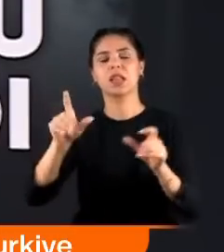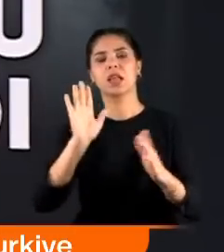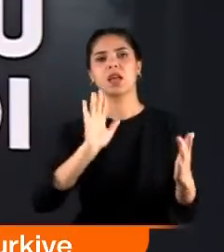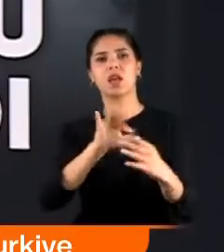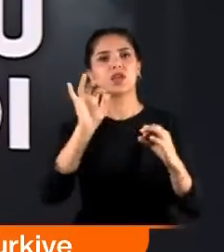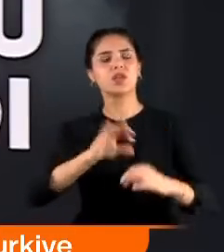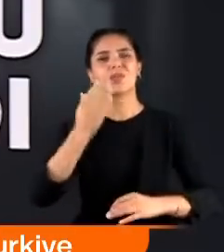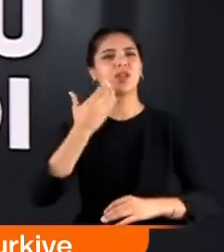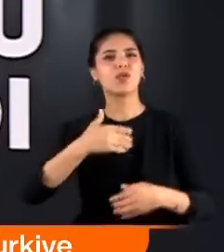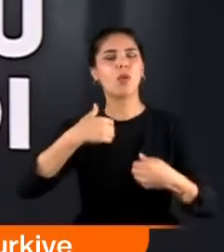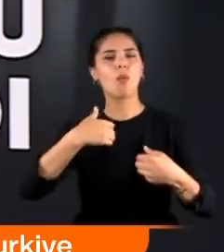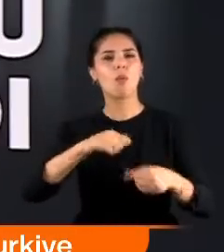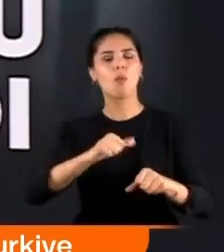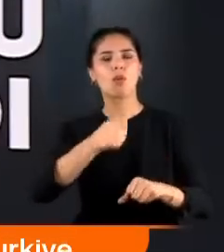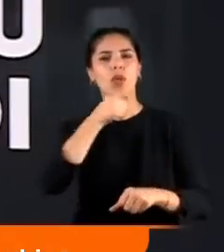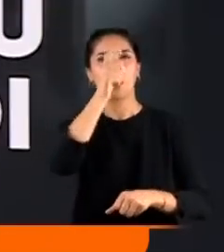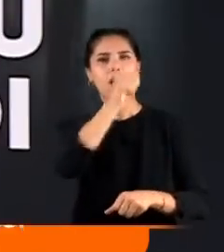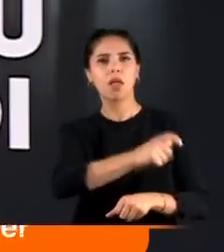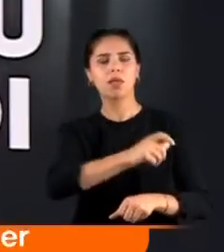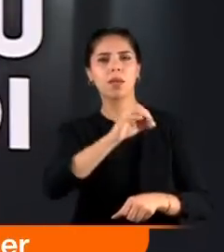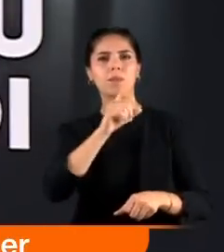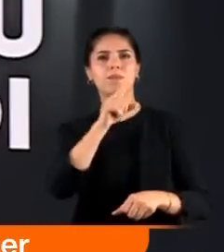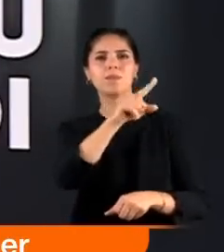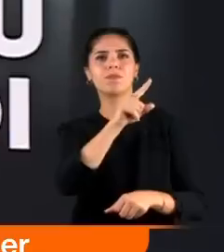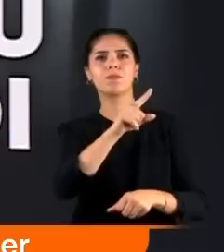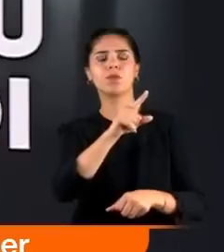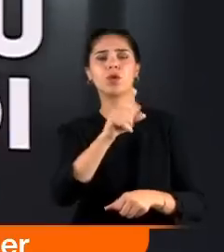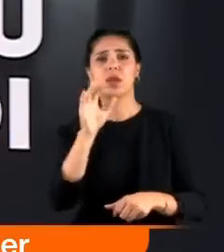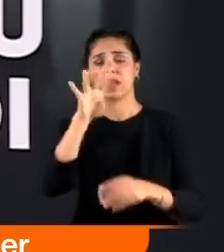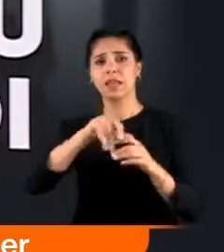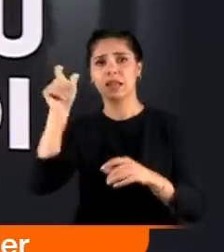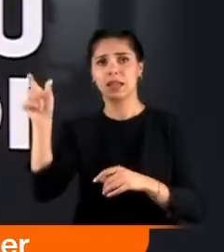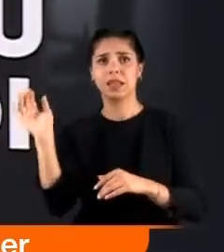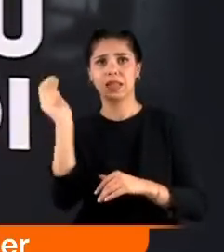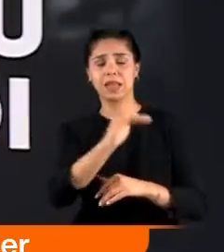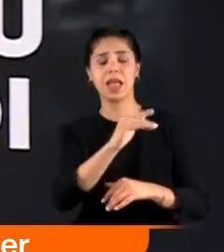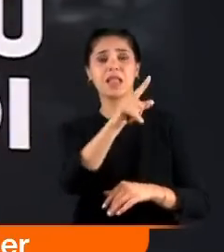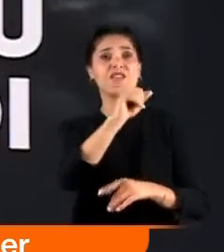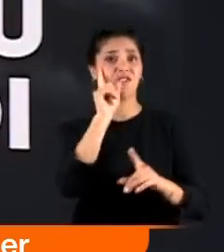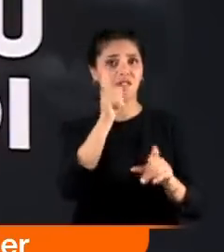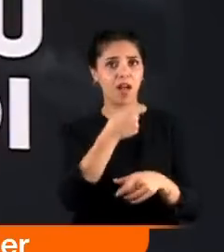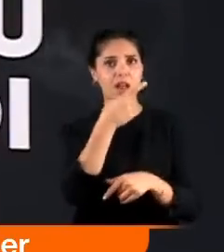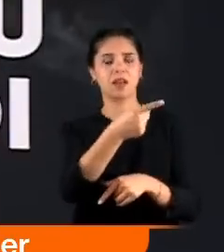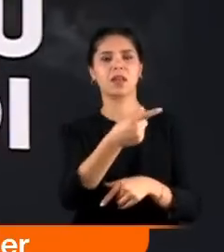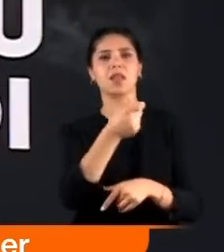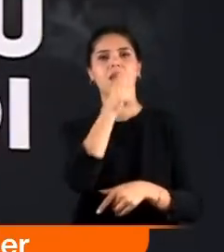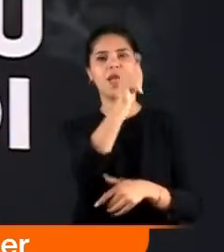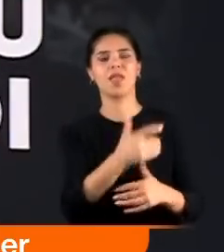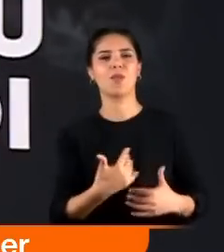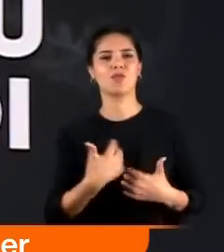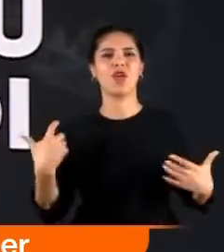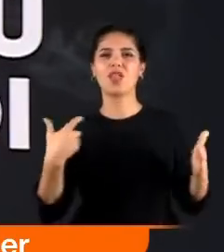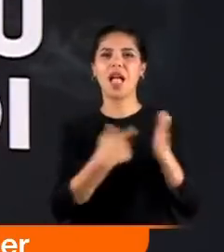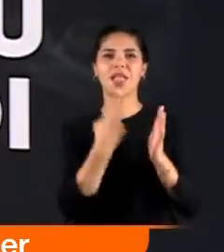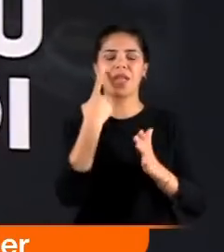karşı. Şimdi izleyeceğiniz motokuryede bir anlık fırsatı değerlendiren hırsızı son anda fark etti ve adı gibi cesur bir hamleyle